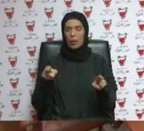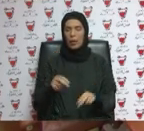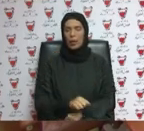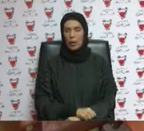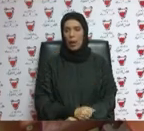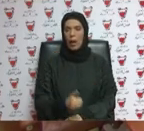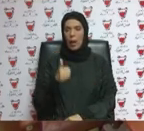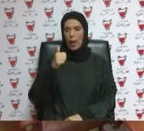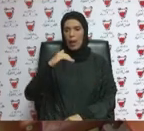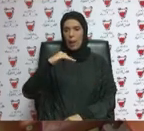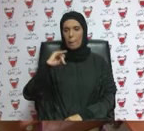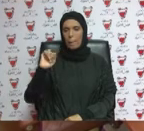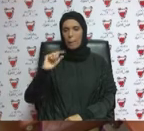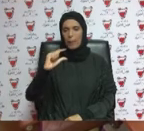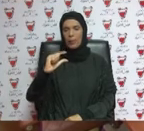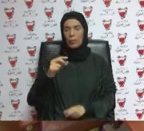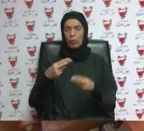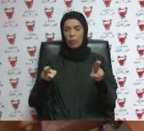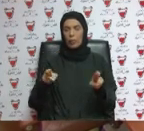الدكتور أحمد سالم عبد علي العريض،